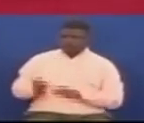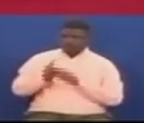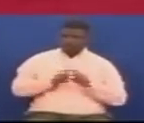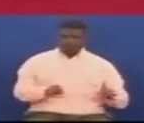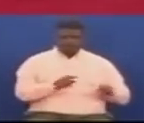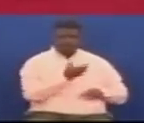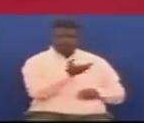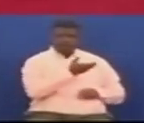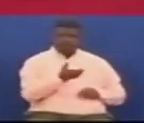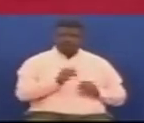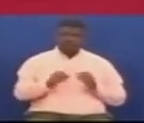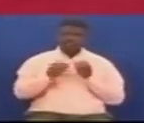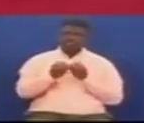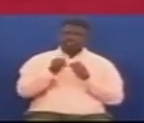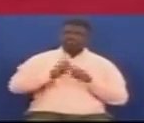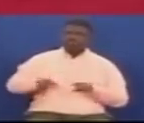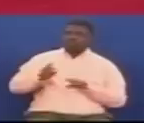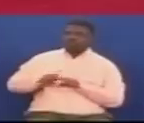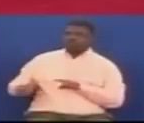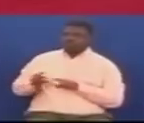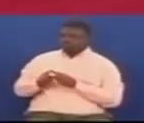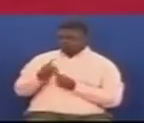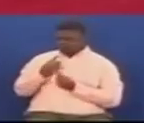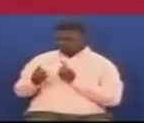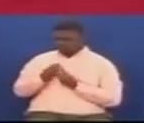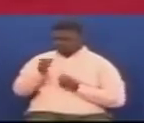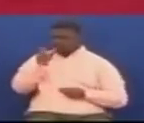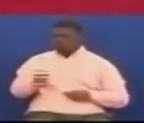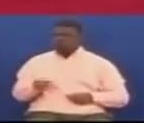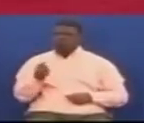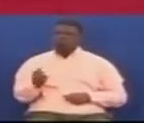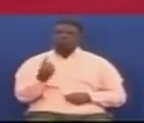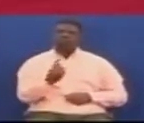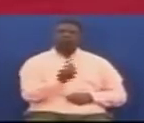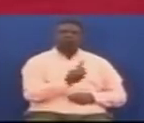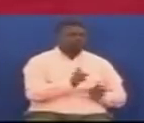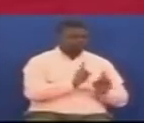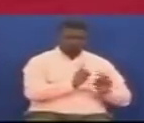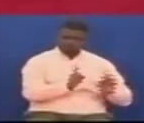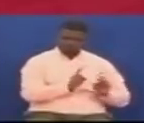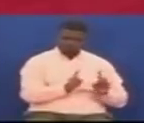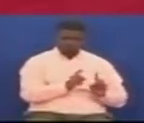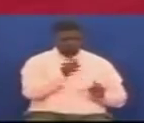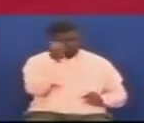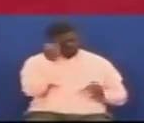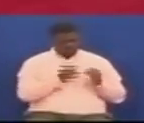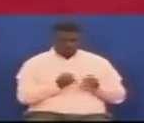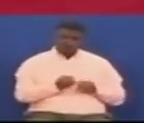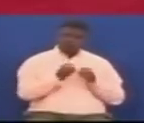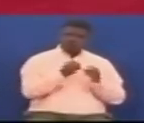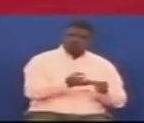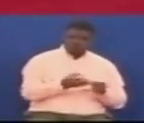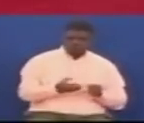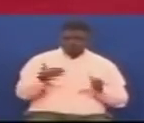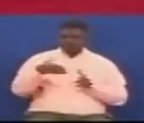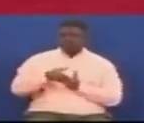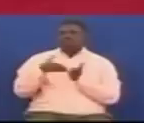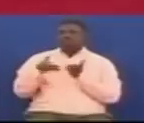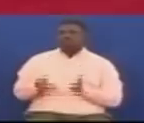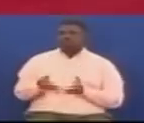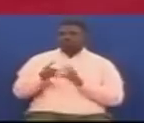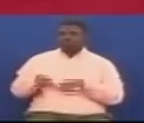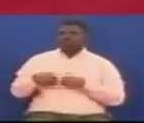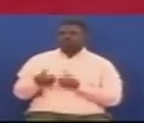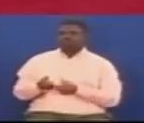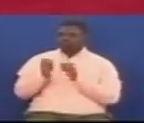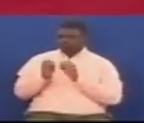za serikali. Siwezi kuwataja mmoja mmoja wale wote waliotoa maoni na ushauri hadi kufikia hapa, lakini